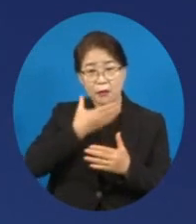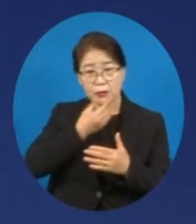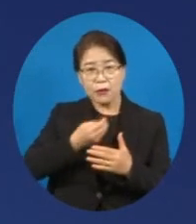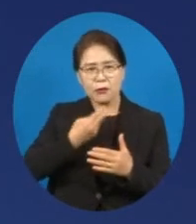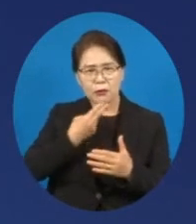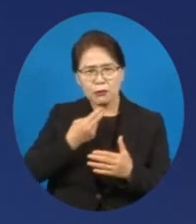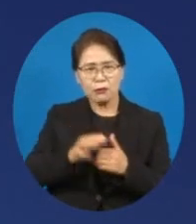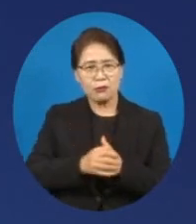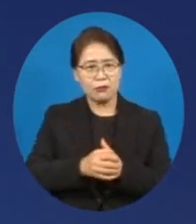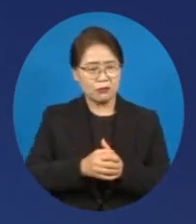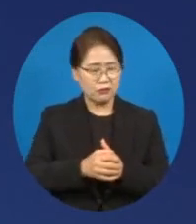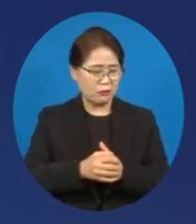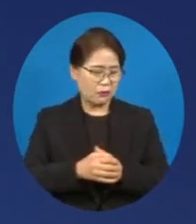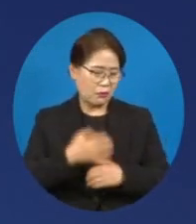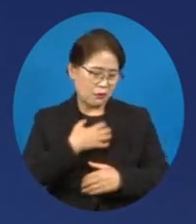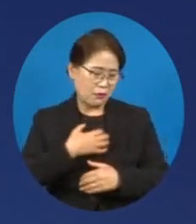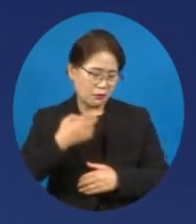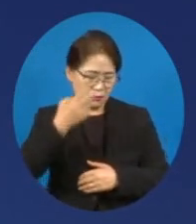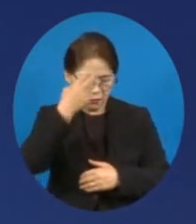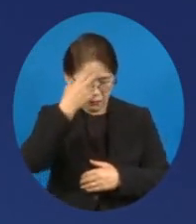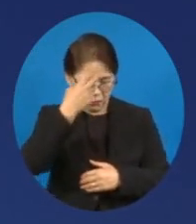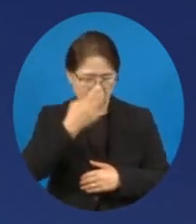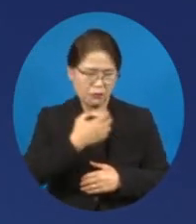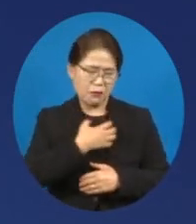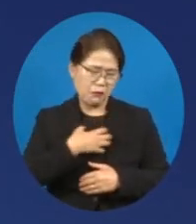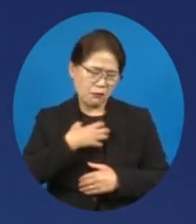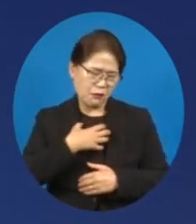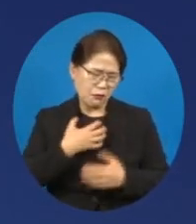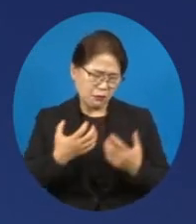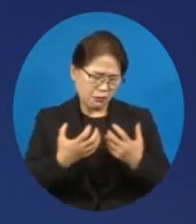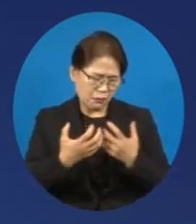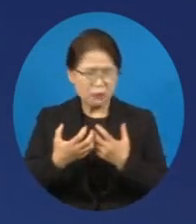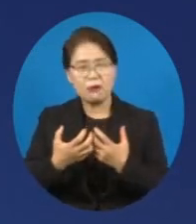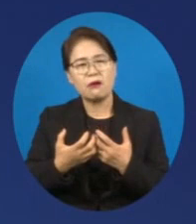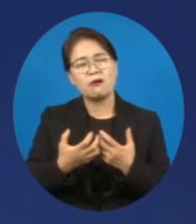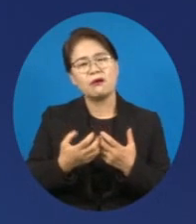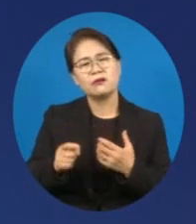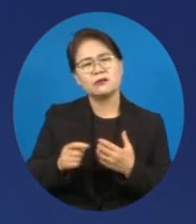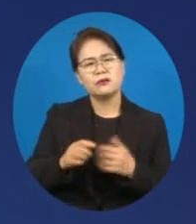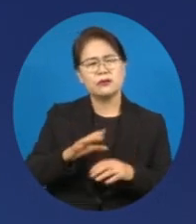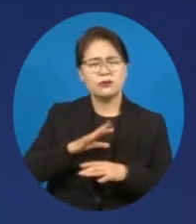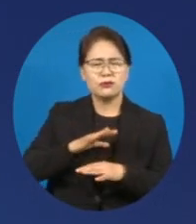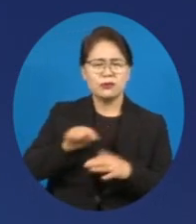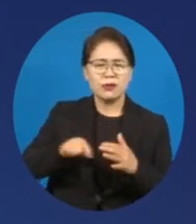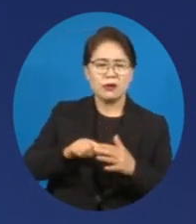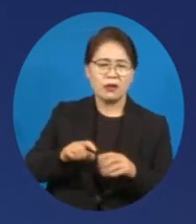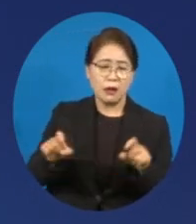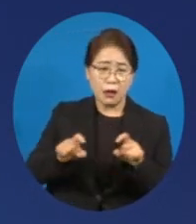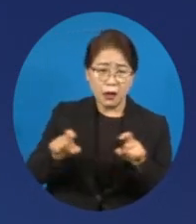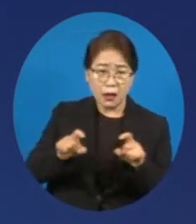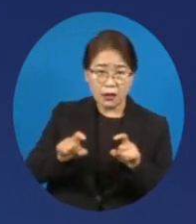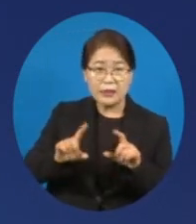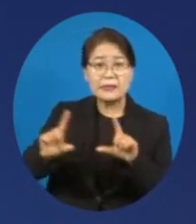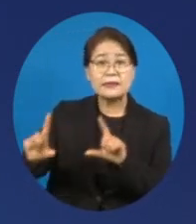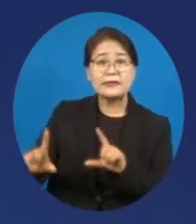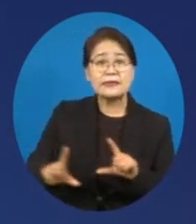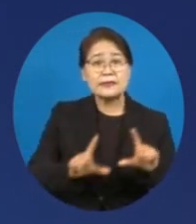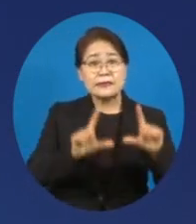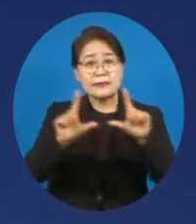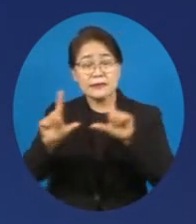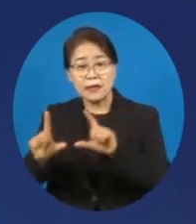내가 지금 근심과 염려에 사로잡히고 그 두려움 가운데 덜덜 떨고 있다면